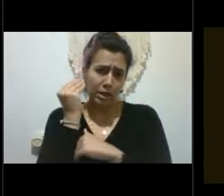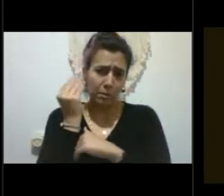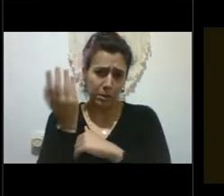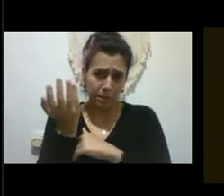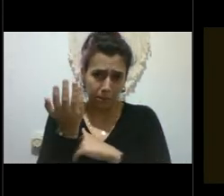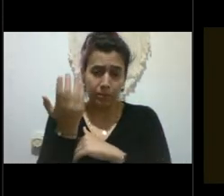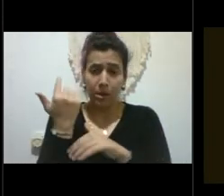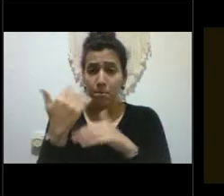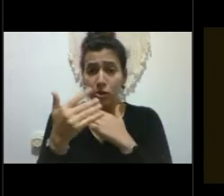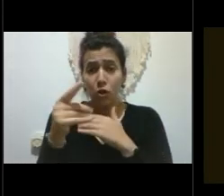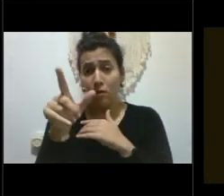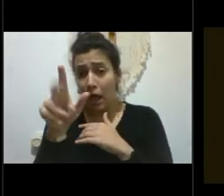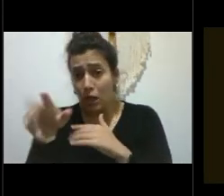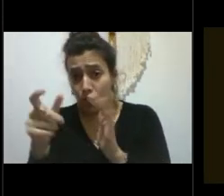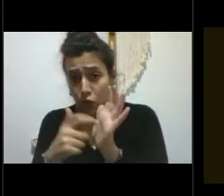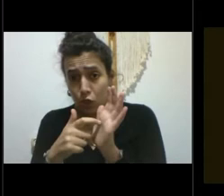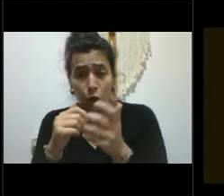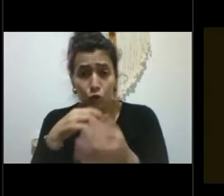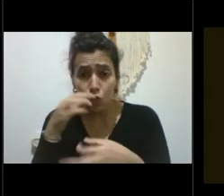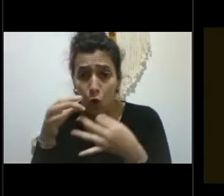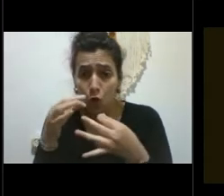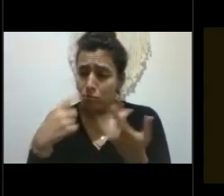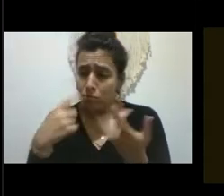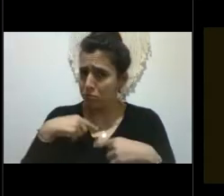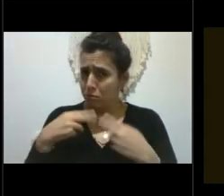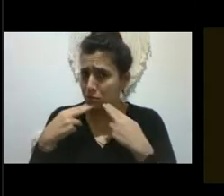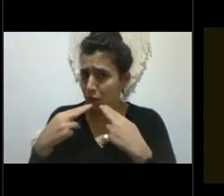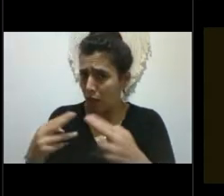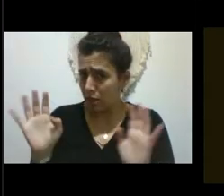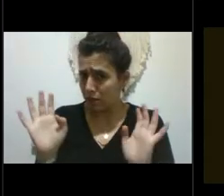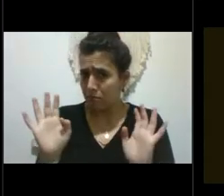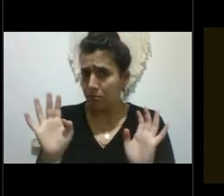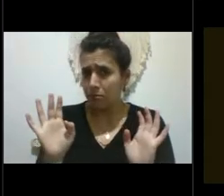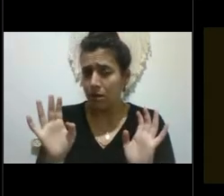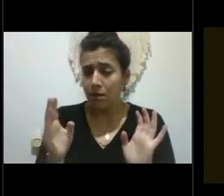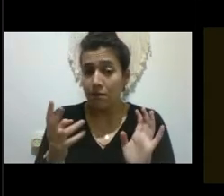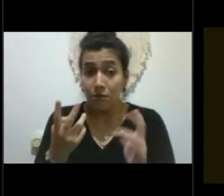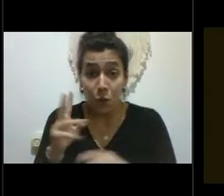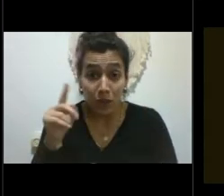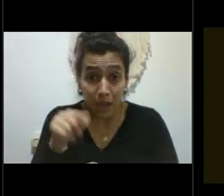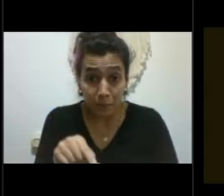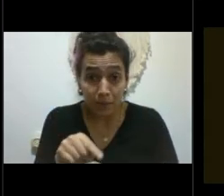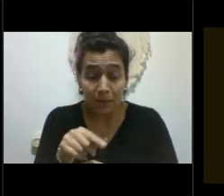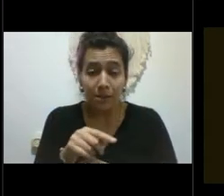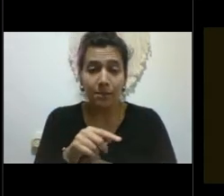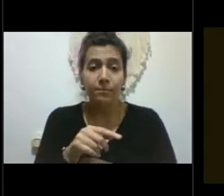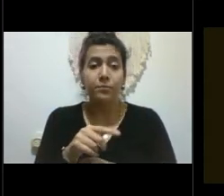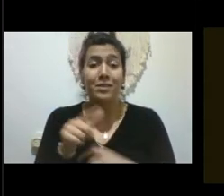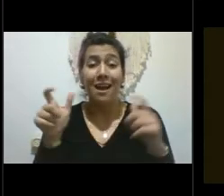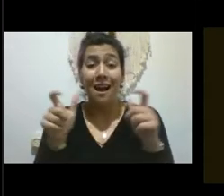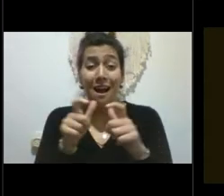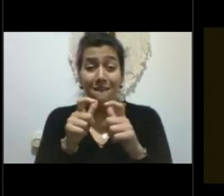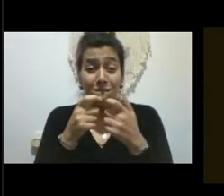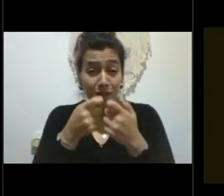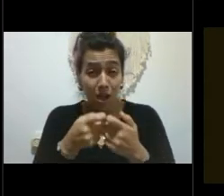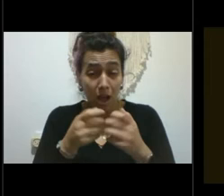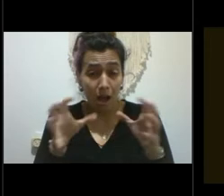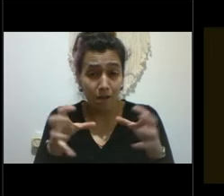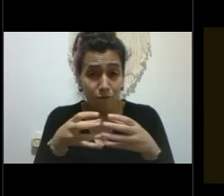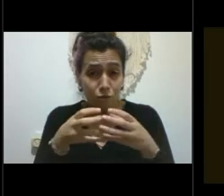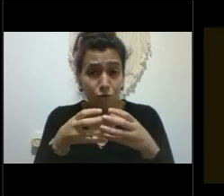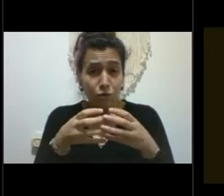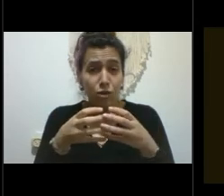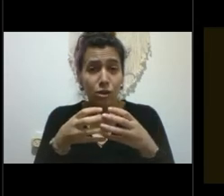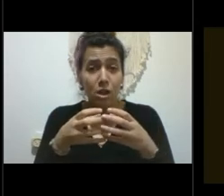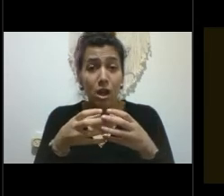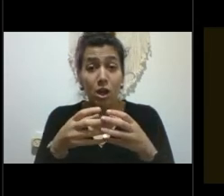יהיה דרישות, לך יהיה שאלות, ואנחנו נענה על השאלות האלה, ויותר מזה, חברי הקבוצה שיהיו וידעו לענות על השאלות האלה גם יפלו לעזור